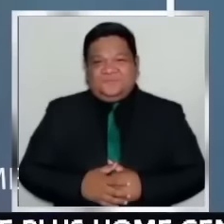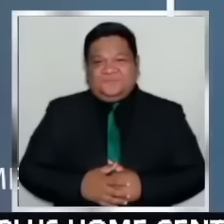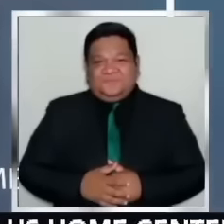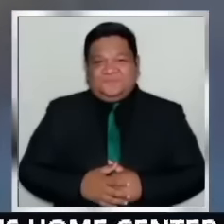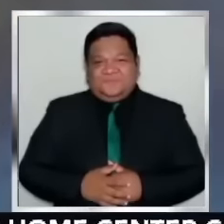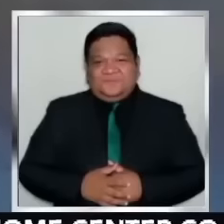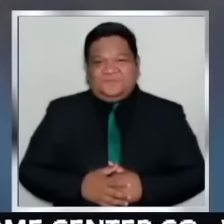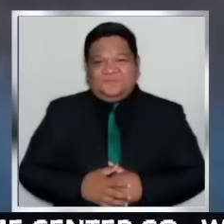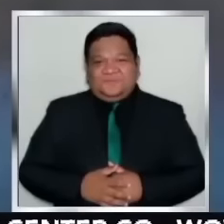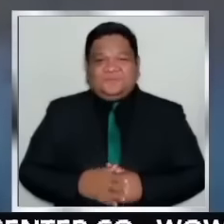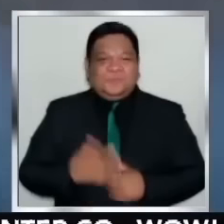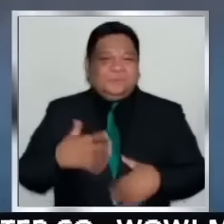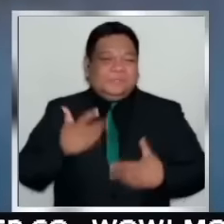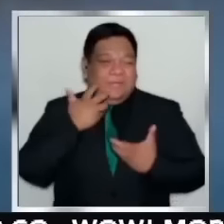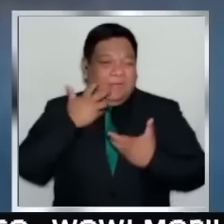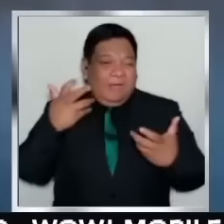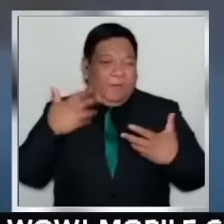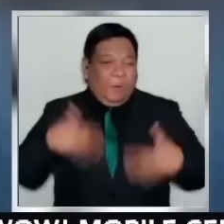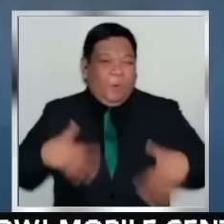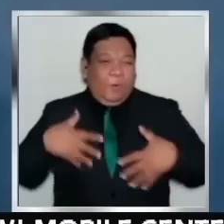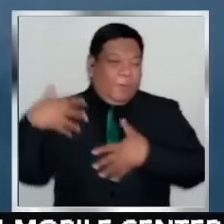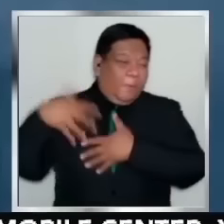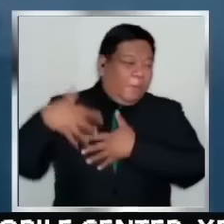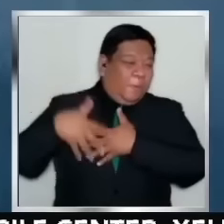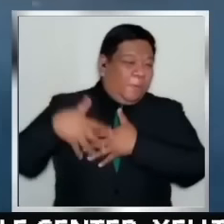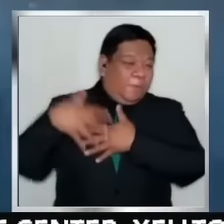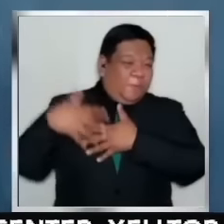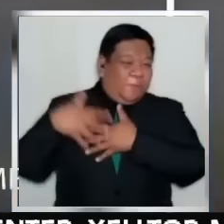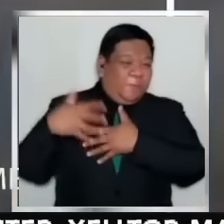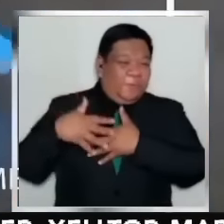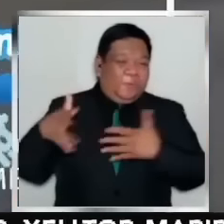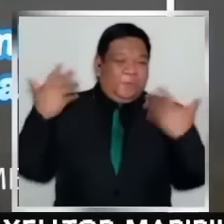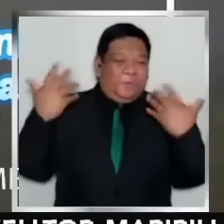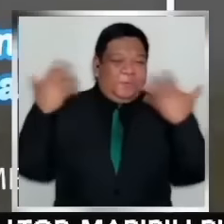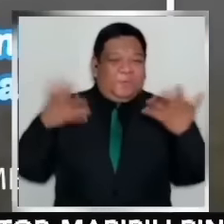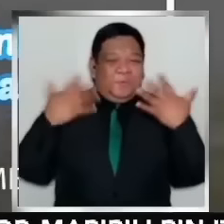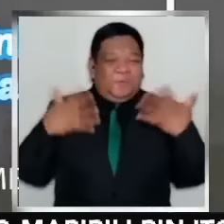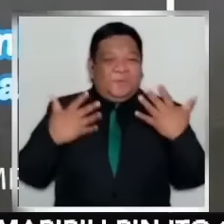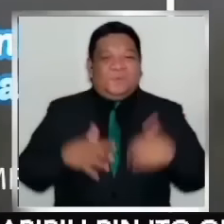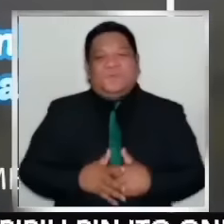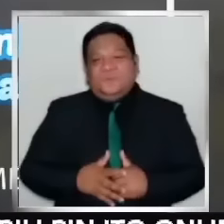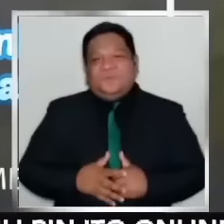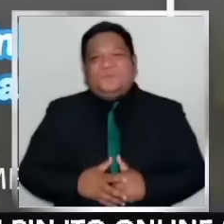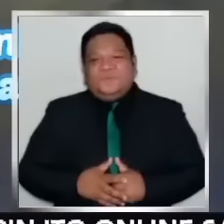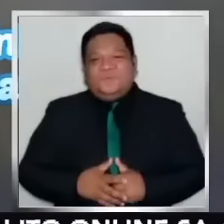Life vest na ako. Ready na ako lumangoy.